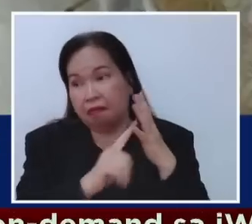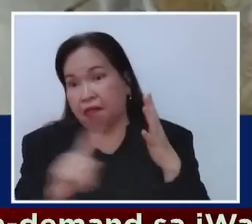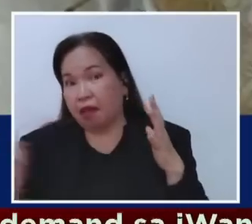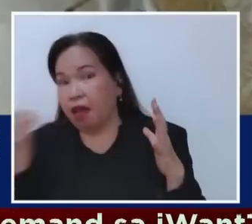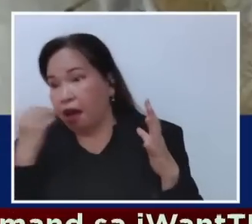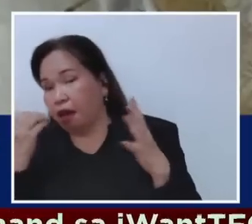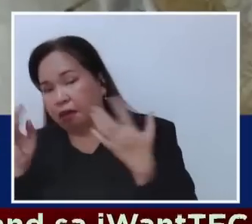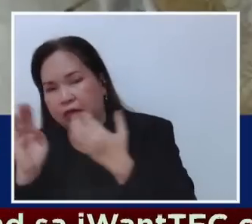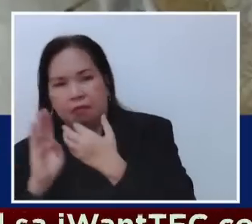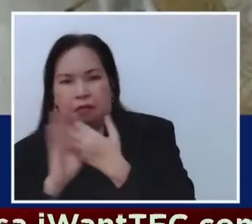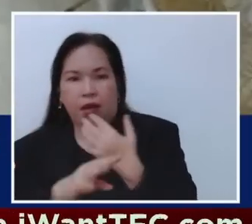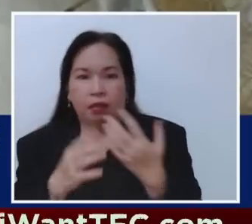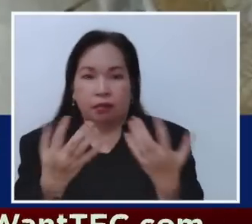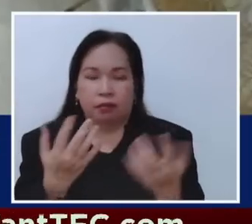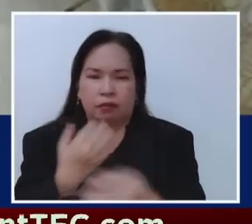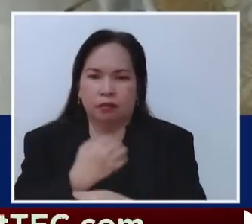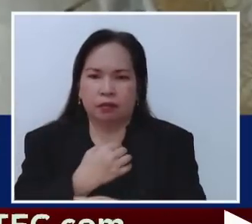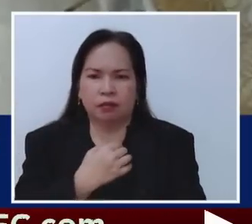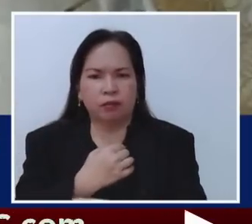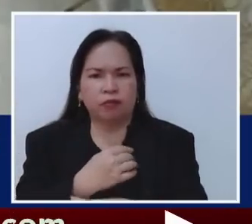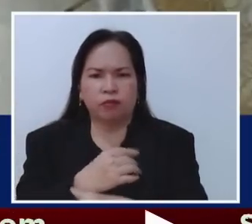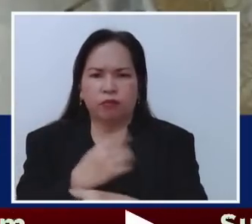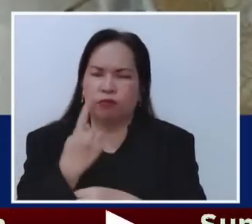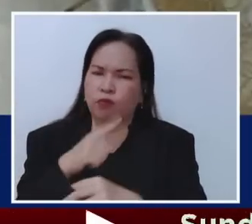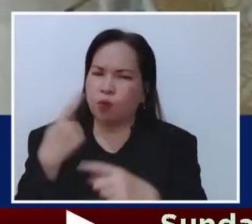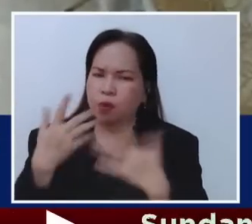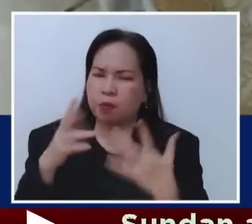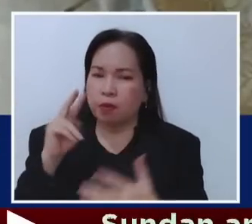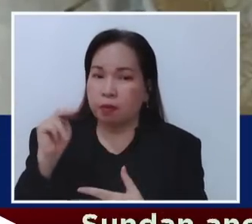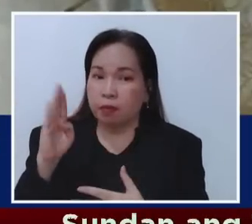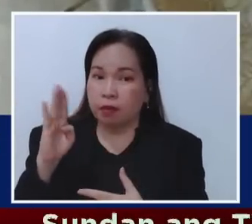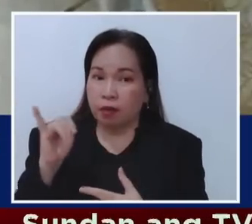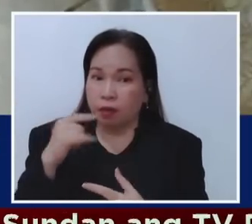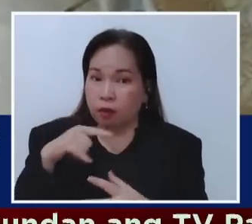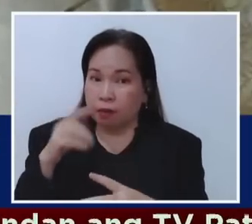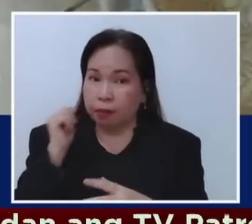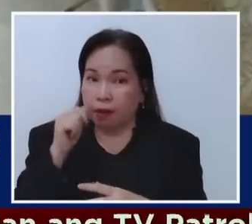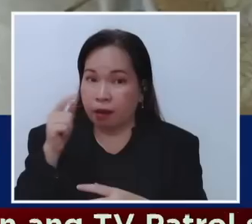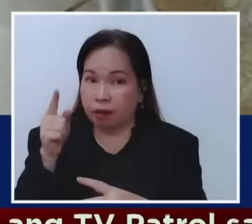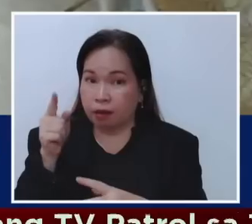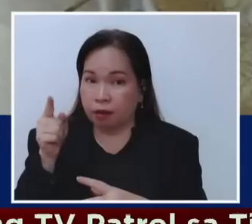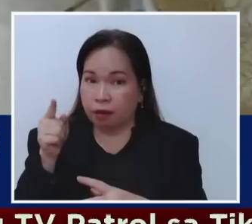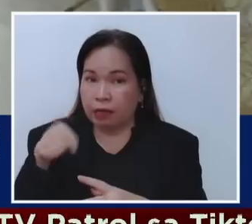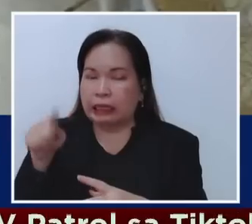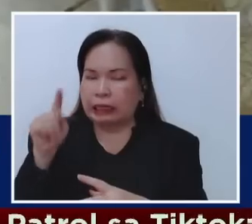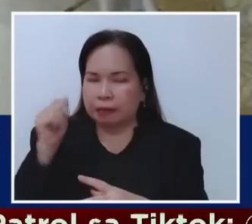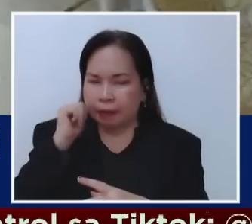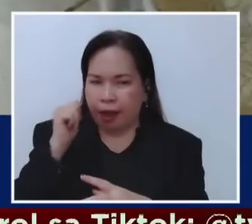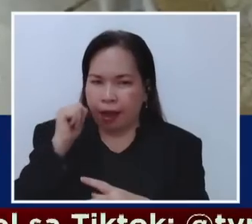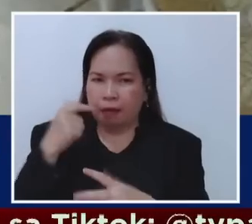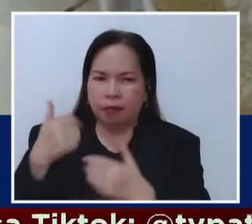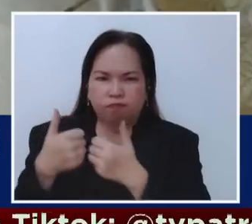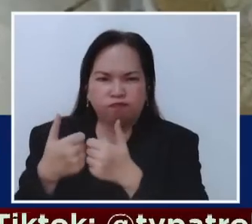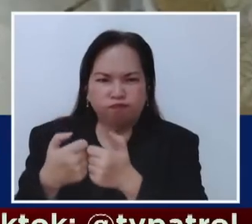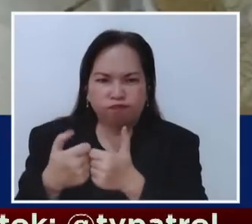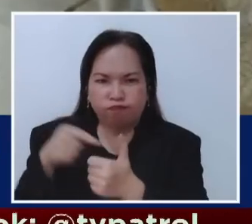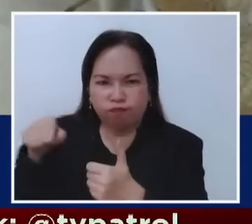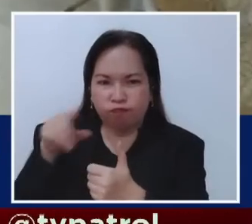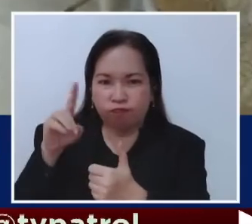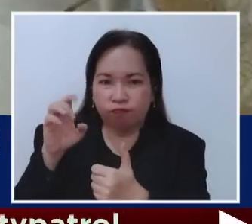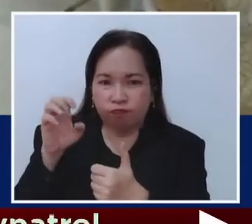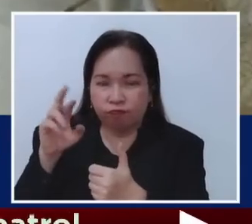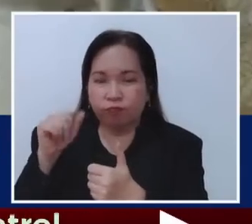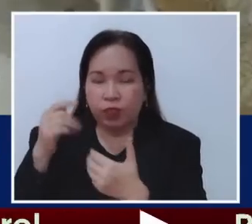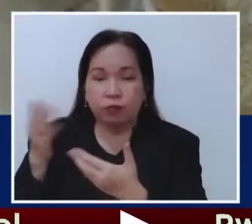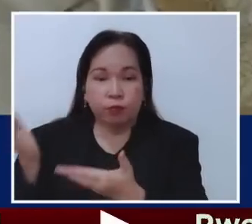back. Posibleng ipatawag ng NBI ang babaeng nasa mesa na umano'y karelasyon ni Dera. Inihatid pa umano ito sa bahay sa Rizal